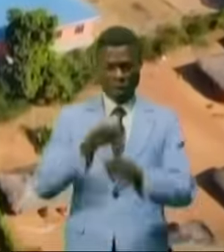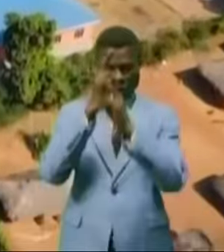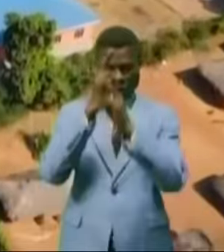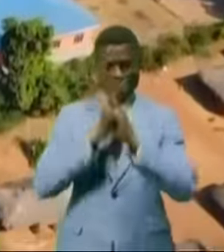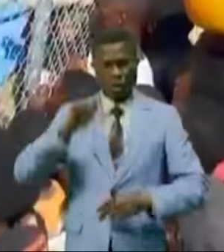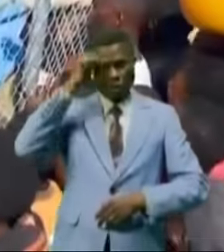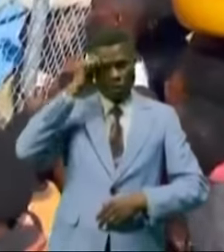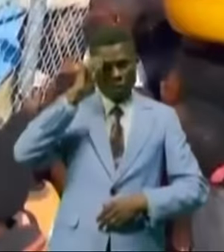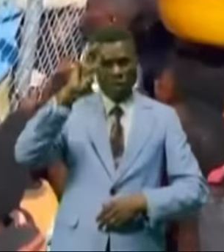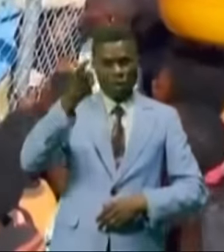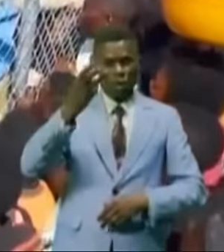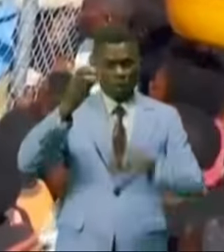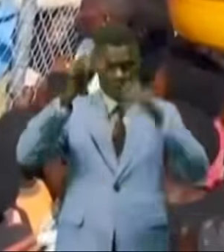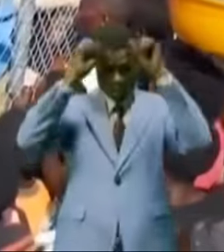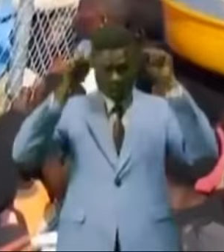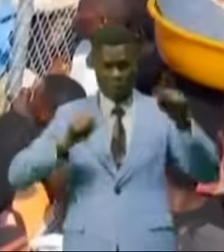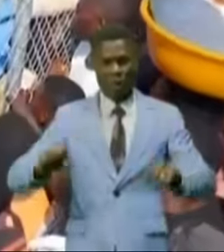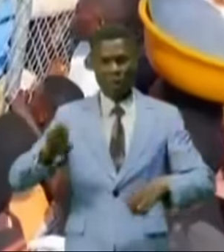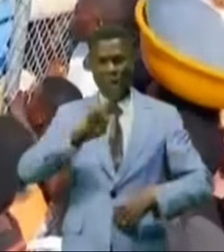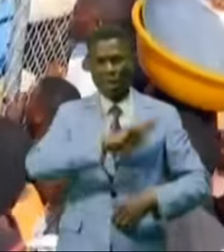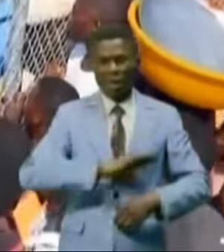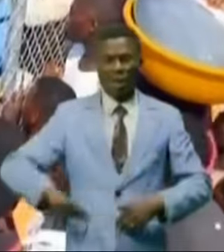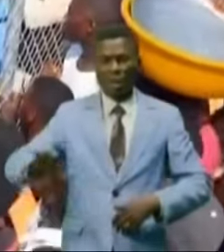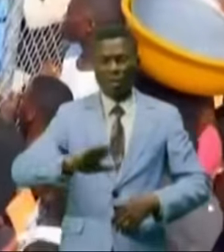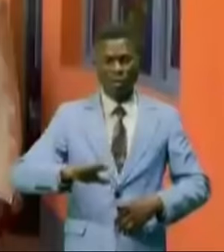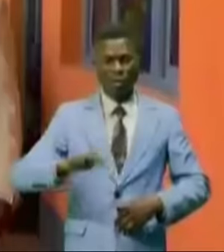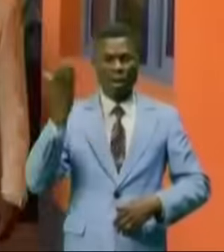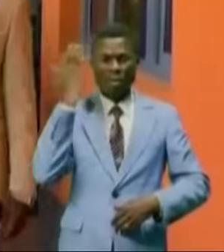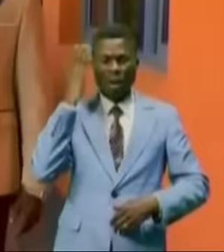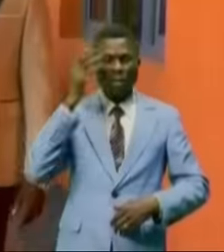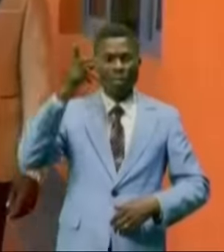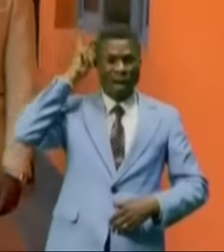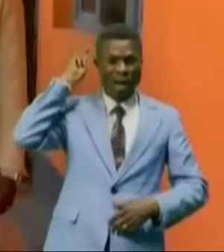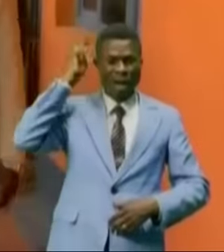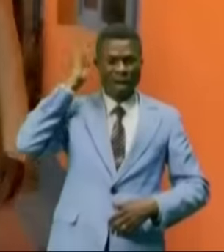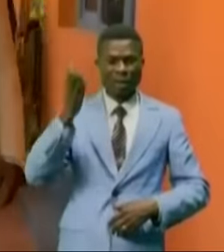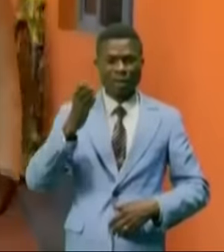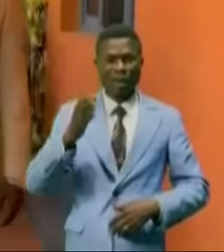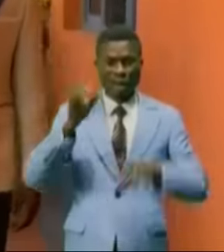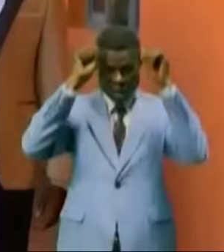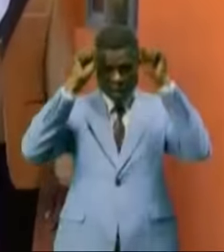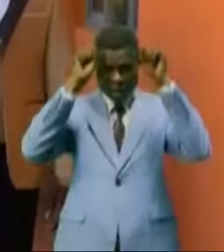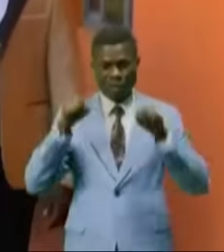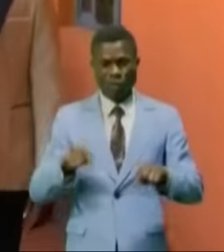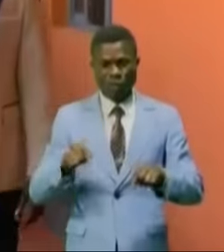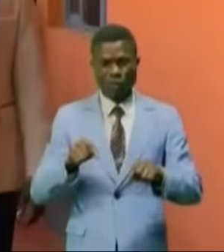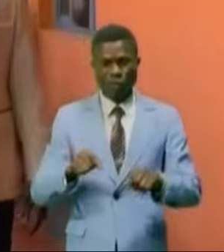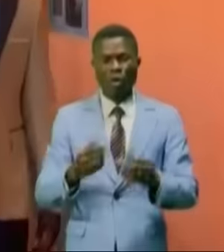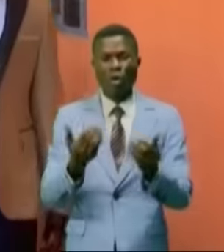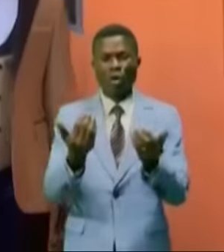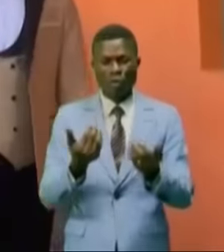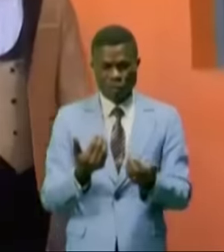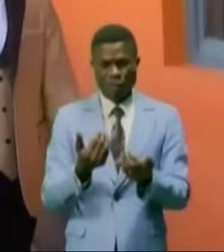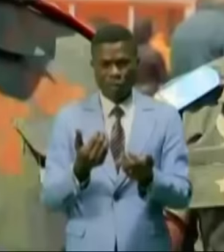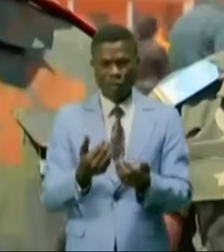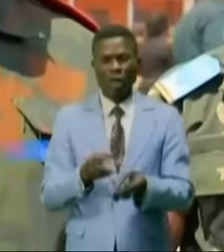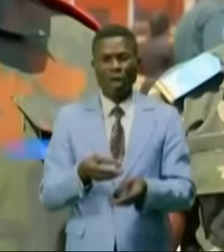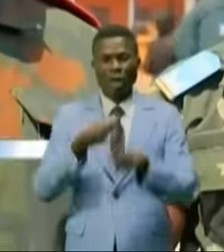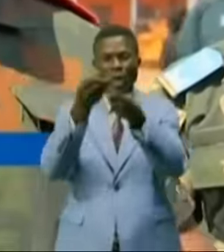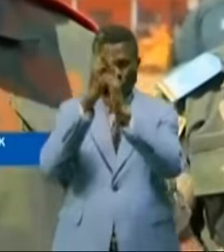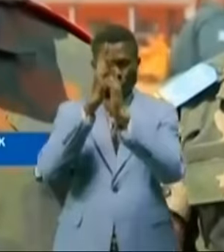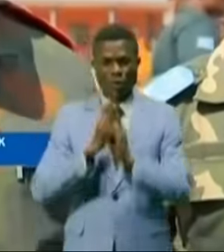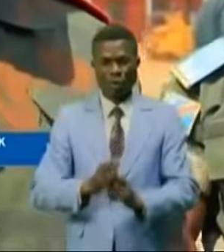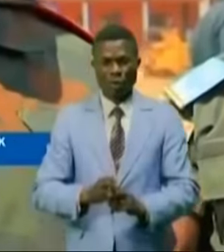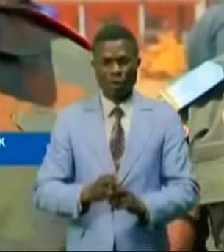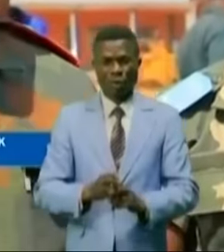mémoire du 3e président de la République, Laurent Désiré Kabila. L'actuel président Félix-Antoine Tshisekedi voulait tenir à honorer